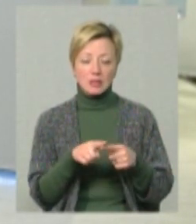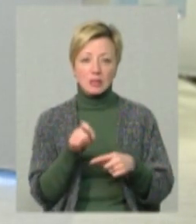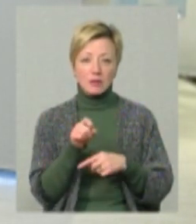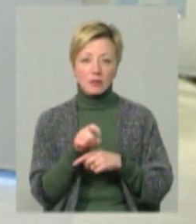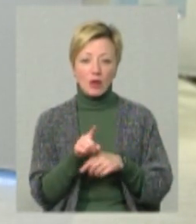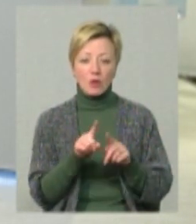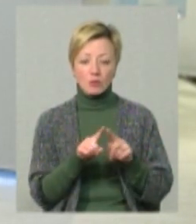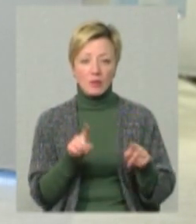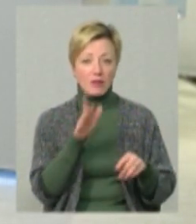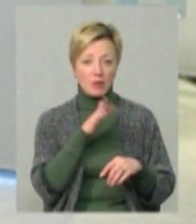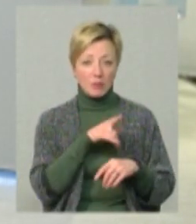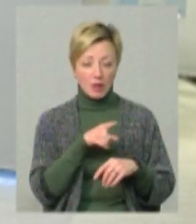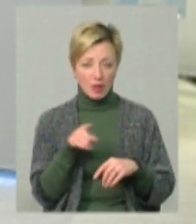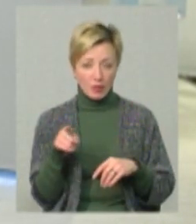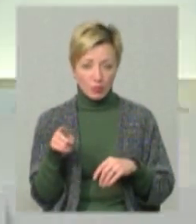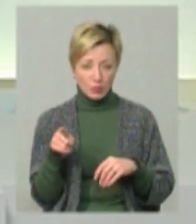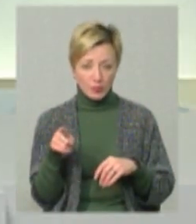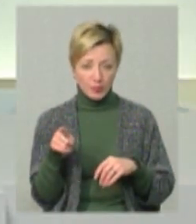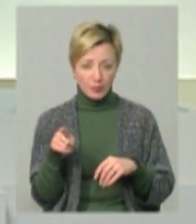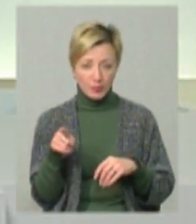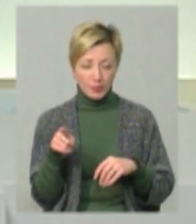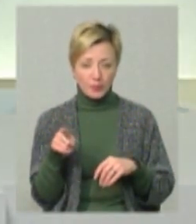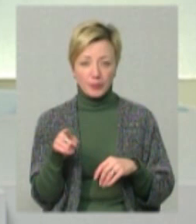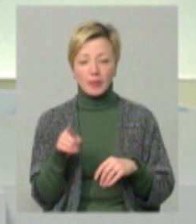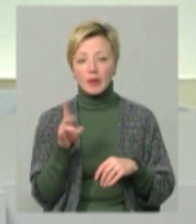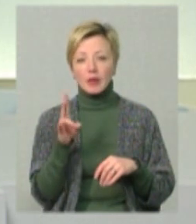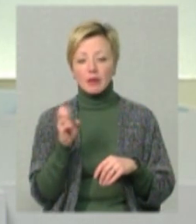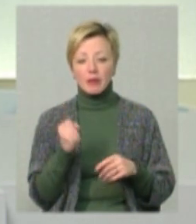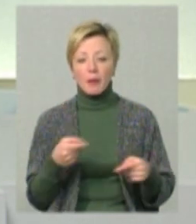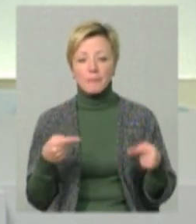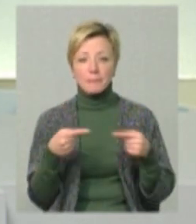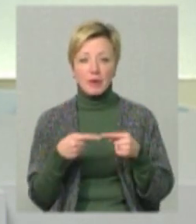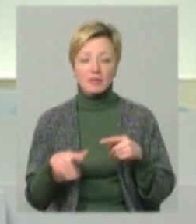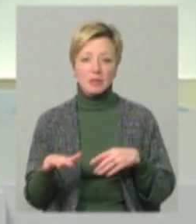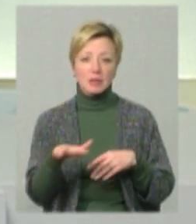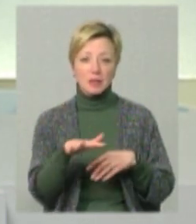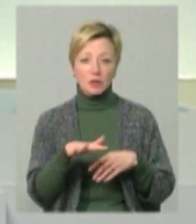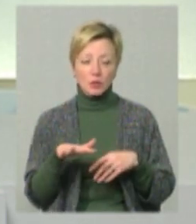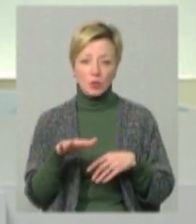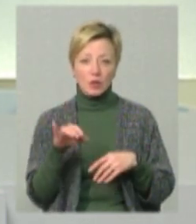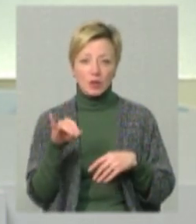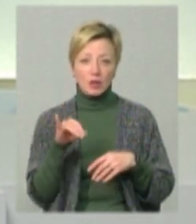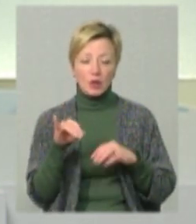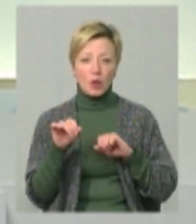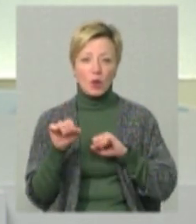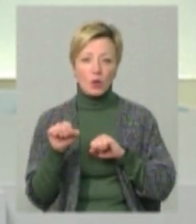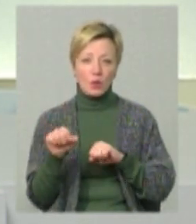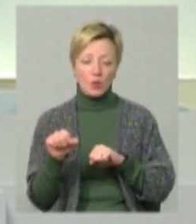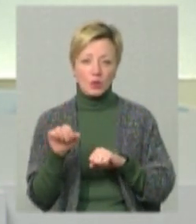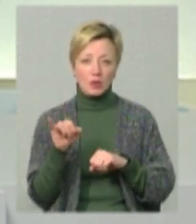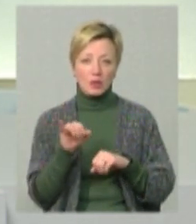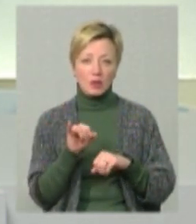завдань. В особливий період на певних територіях це і охорона,